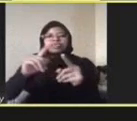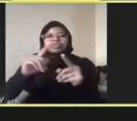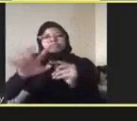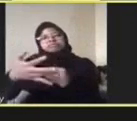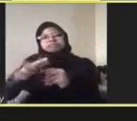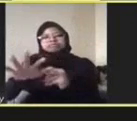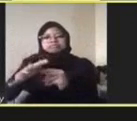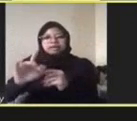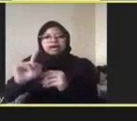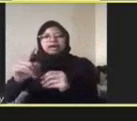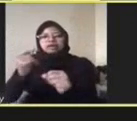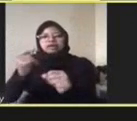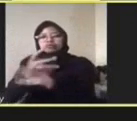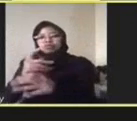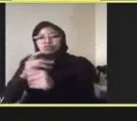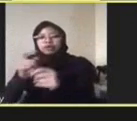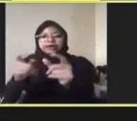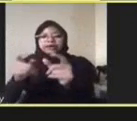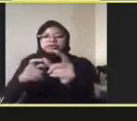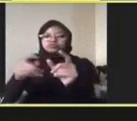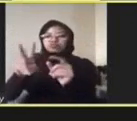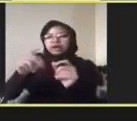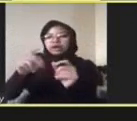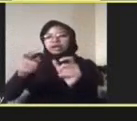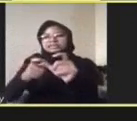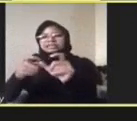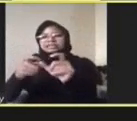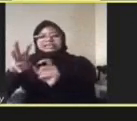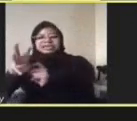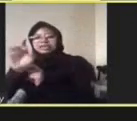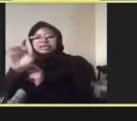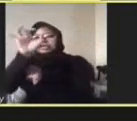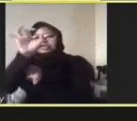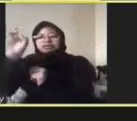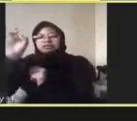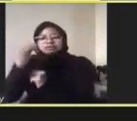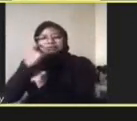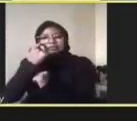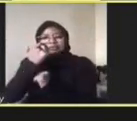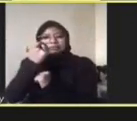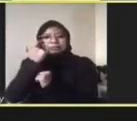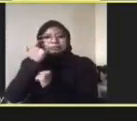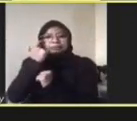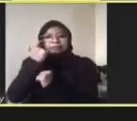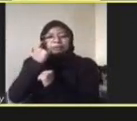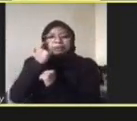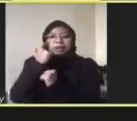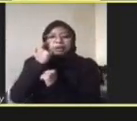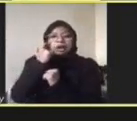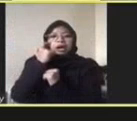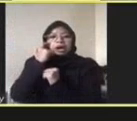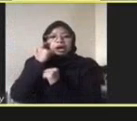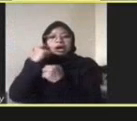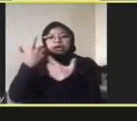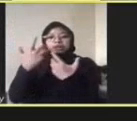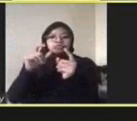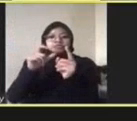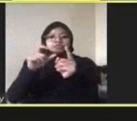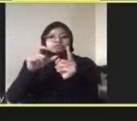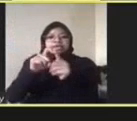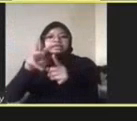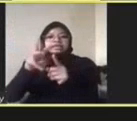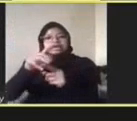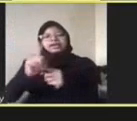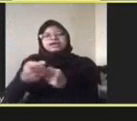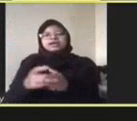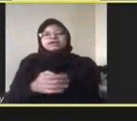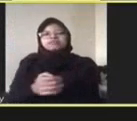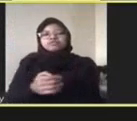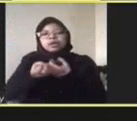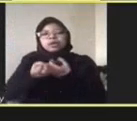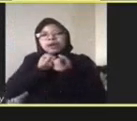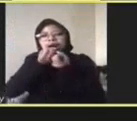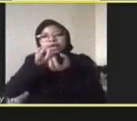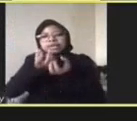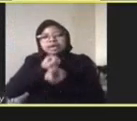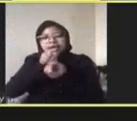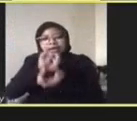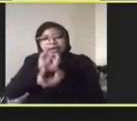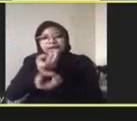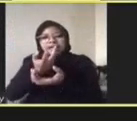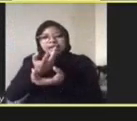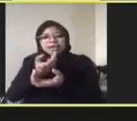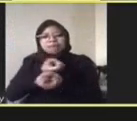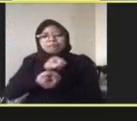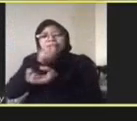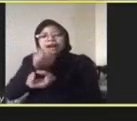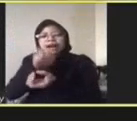guru yang S2, S3 gitu ya, bahkan masih ada yang diploma. Kemudian yang mengajar, ya dia mengajar di jenjang apa